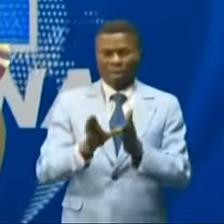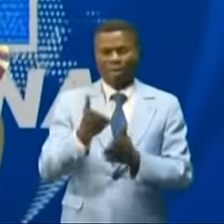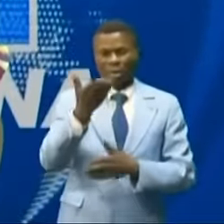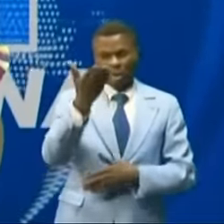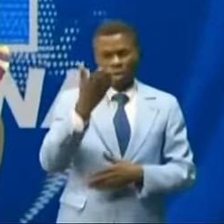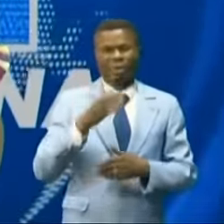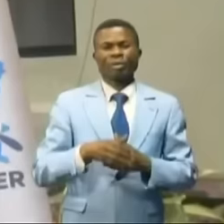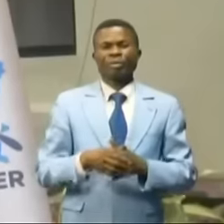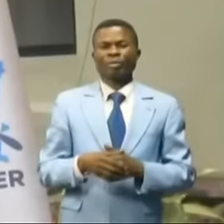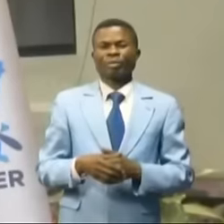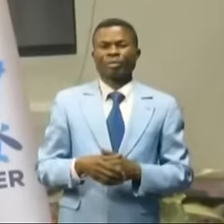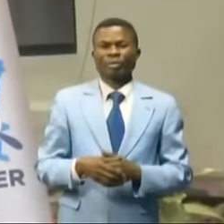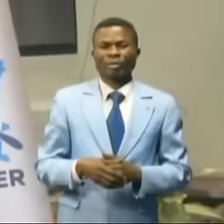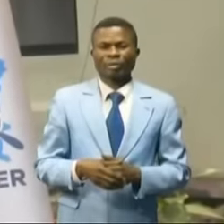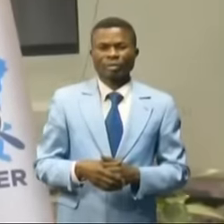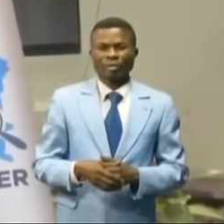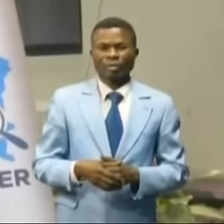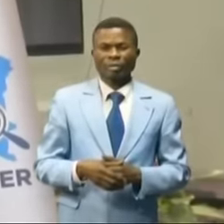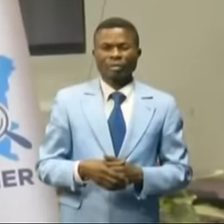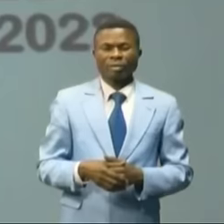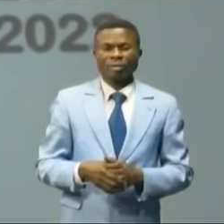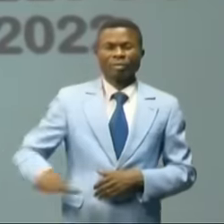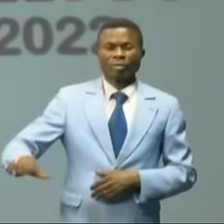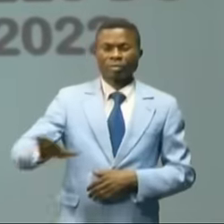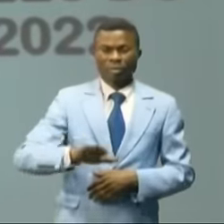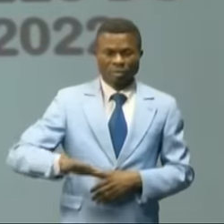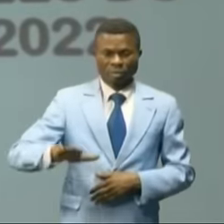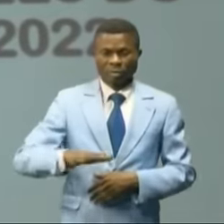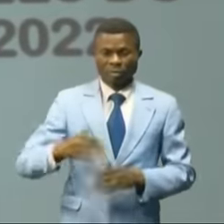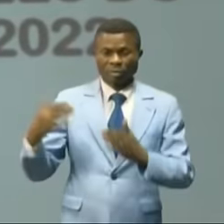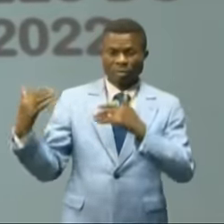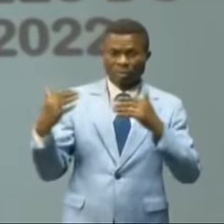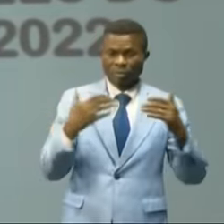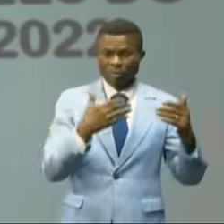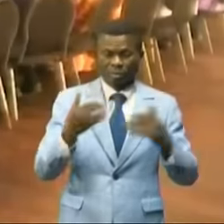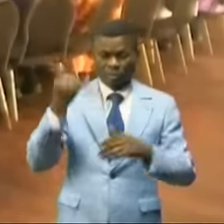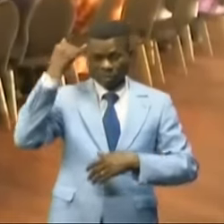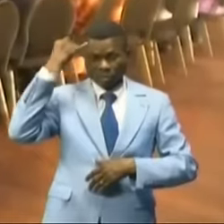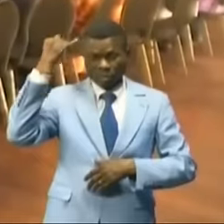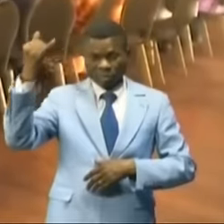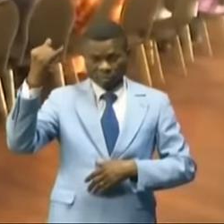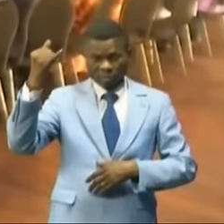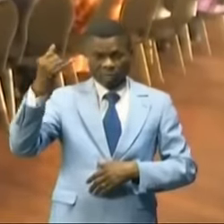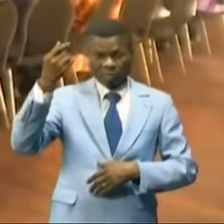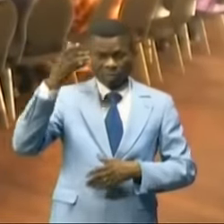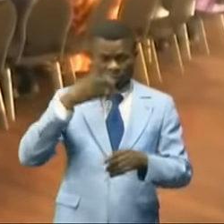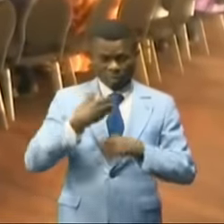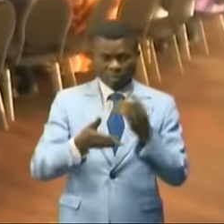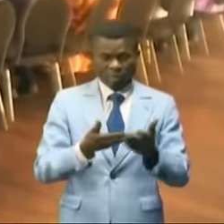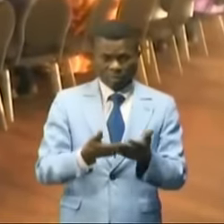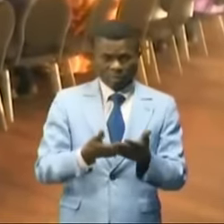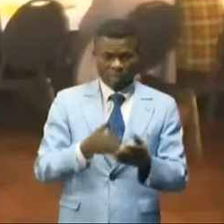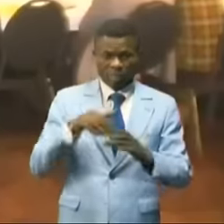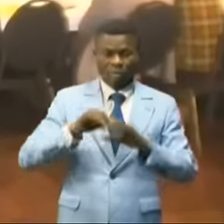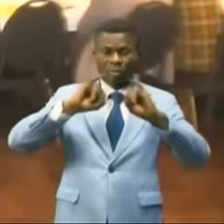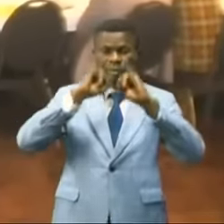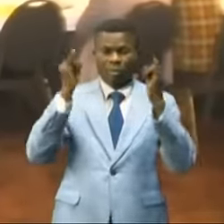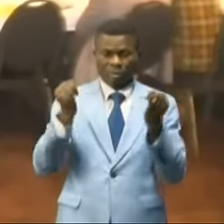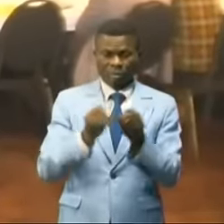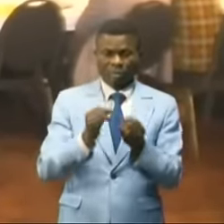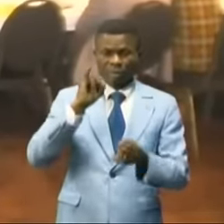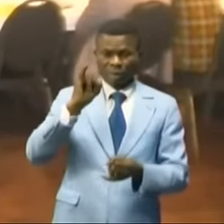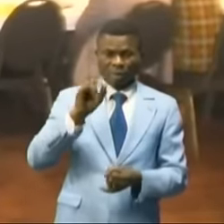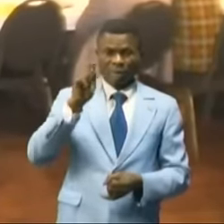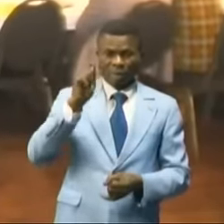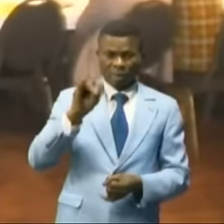Yamayawel. Les pays mettant en œuvre l'initiative pour la transparence dans les industries extractives, dont